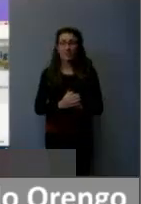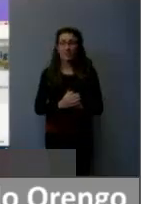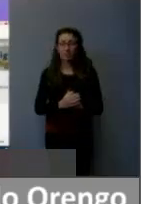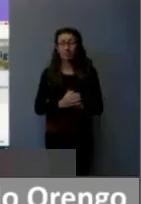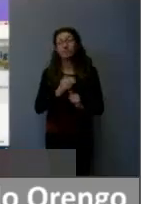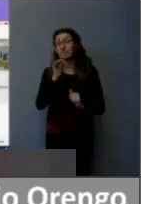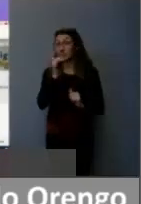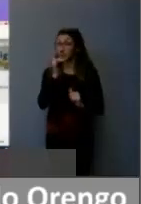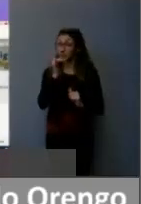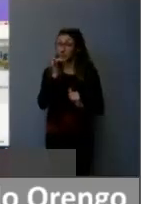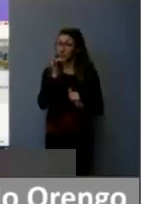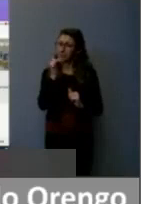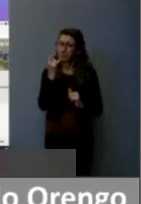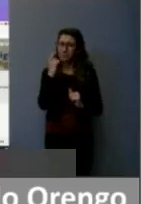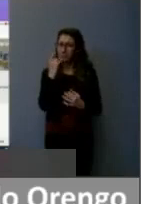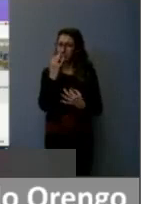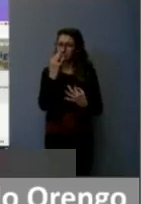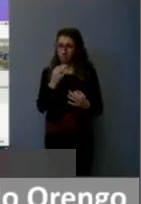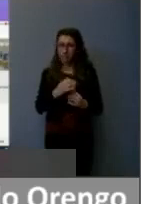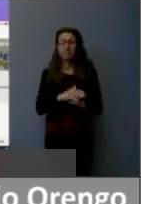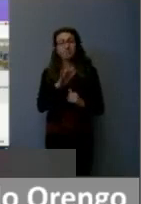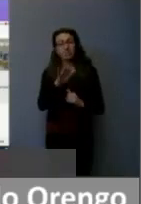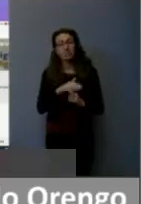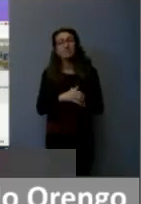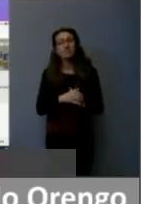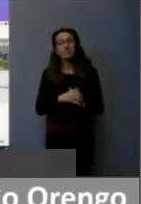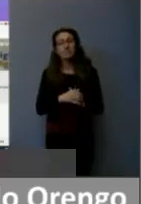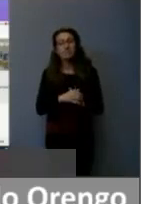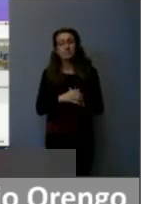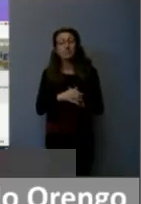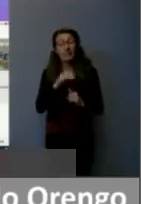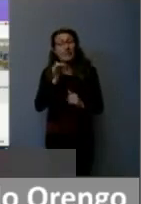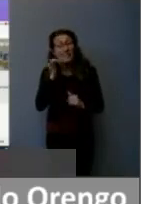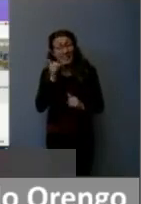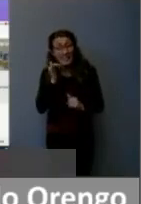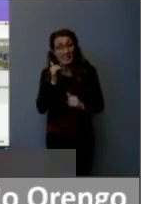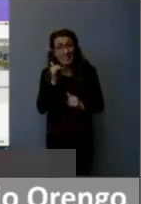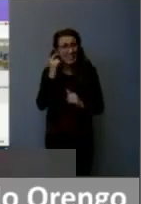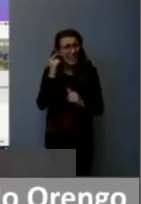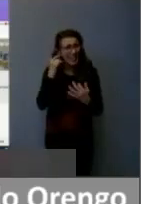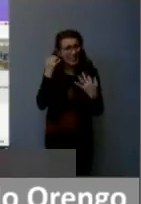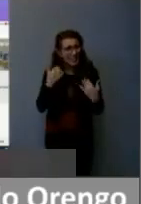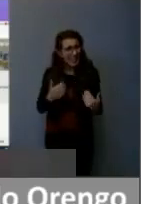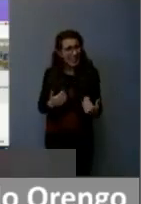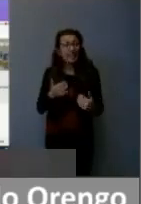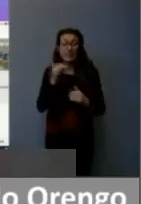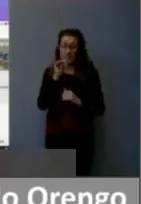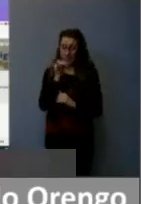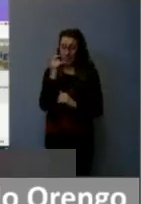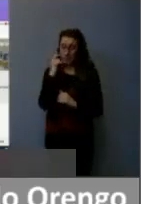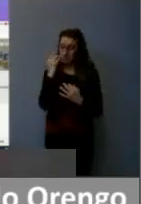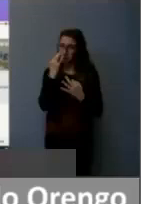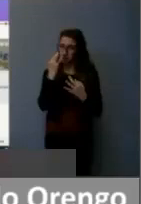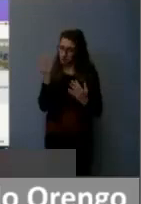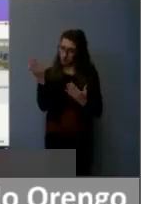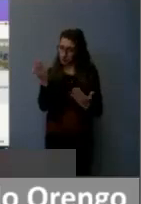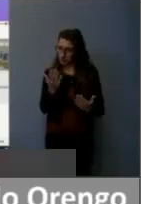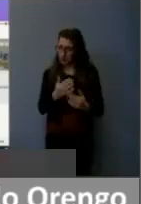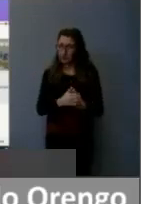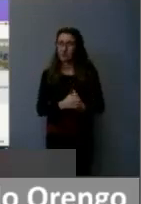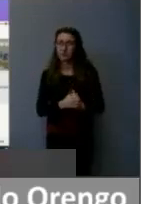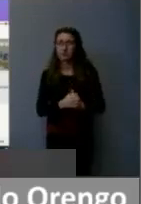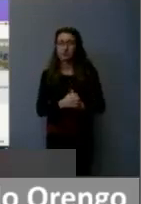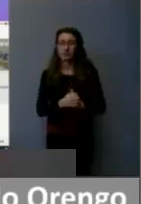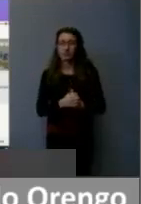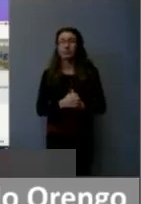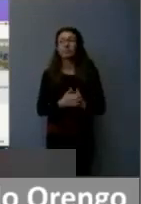Sì, vicepresidente. Mi sente? Sì, sì. Sì, l'ascoltiamo, vicepresidente, prego.